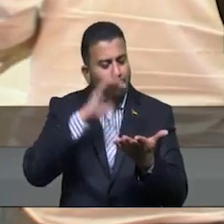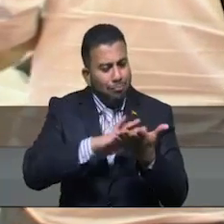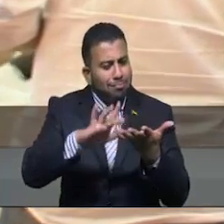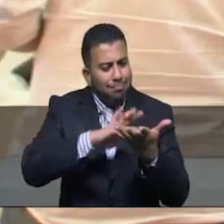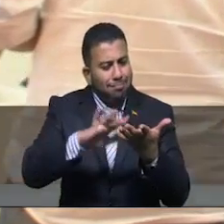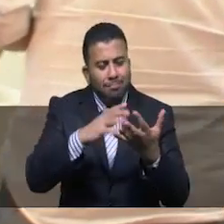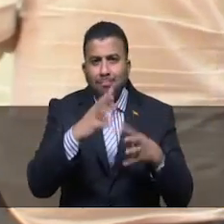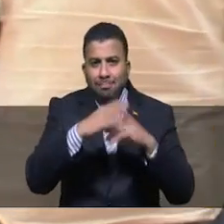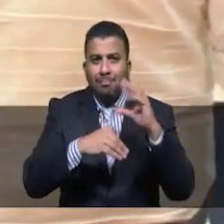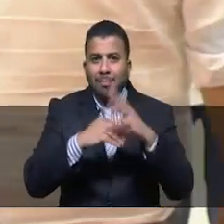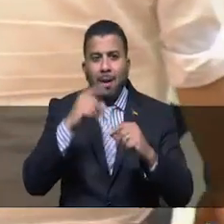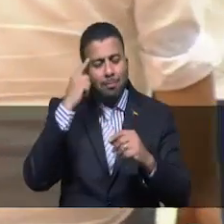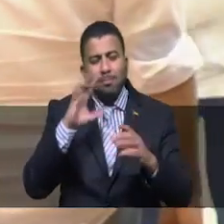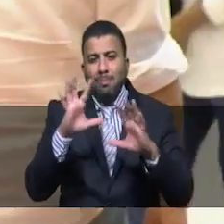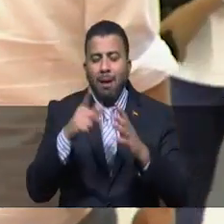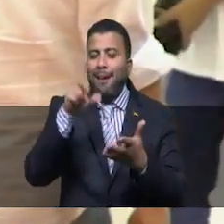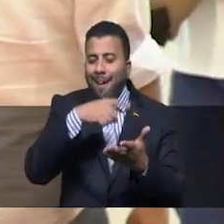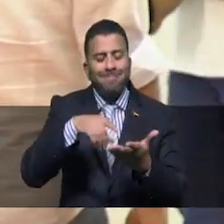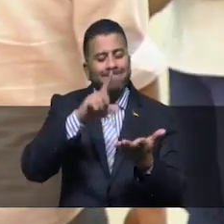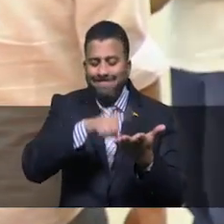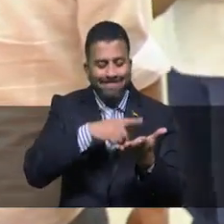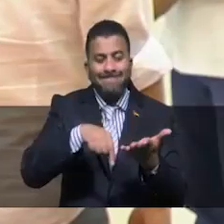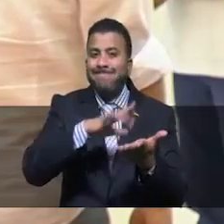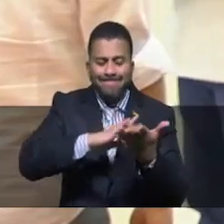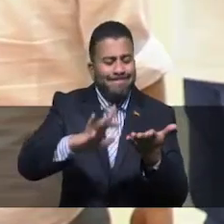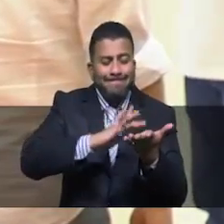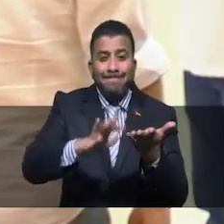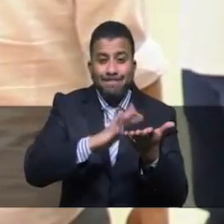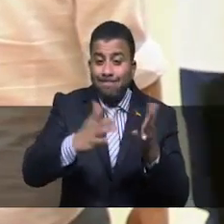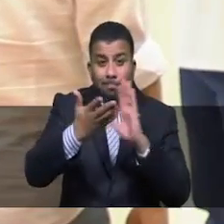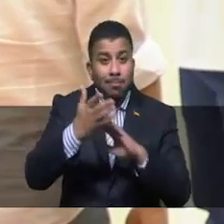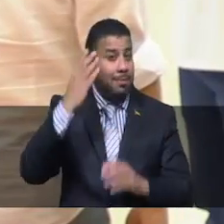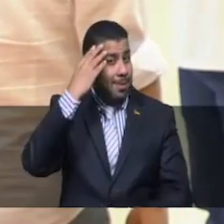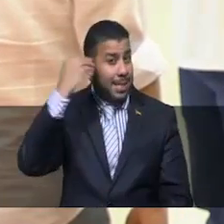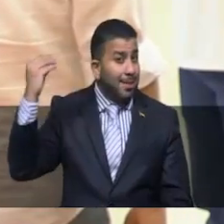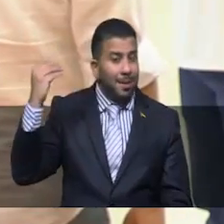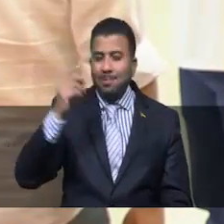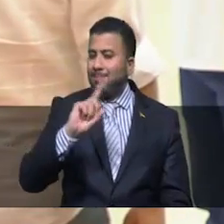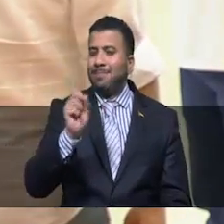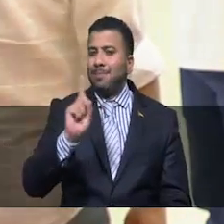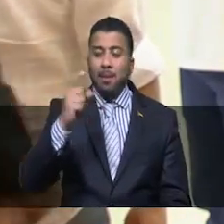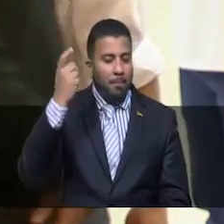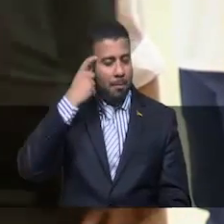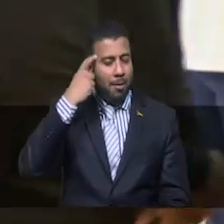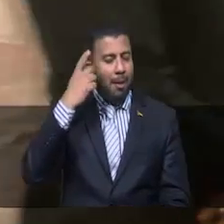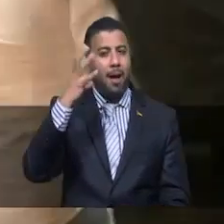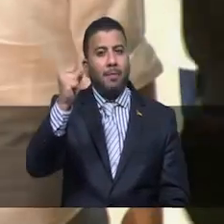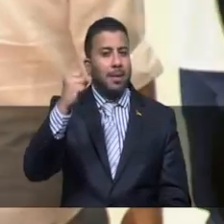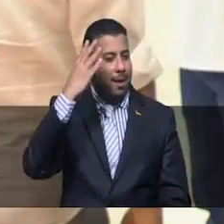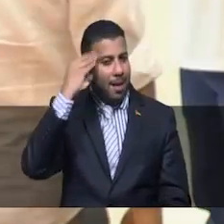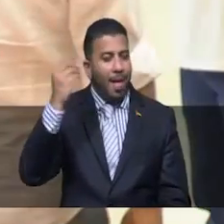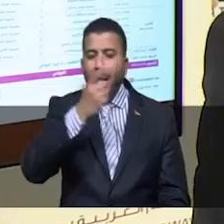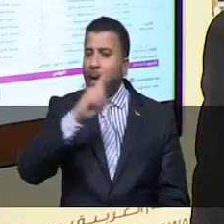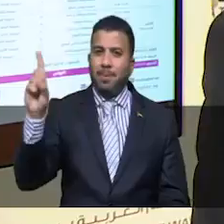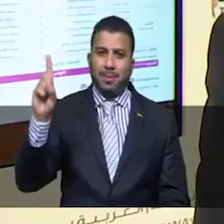من المهارات، يتعلم بالمحاولة والخطأ، فأكيد المهارة هذه ما راح ينساها، راح تثبت عنده في مخه وما بينساها أبدا مدى